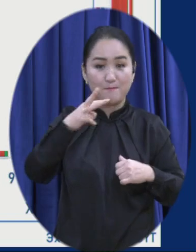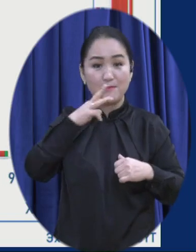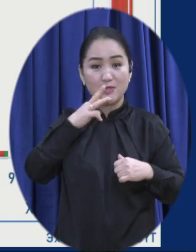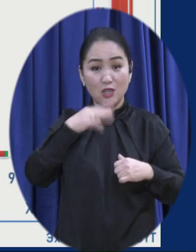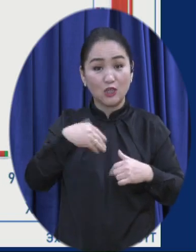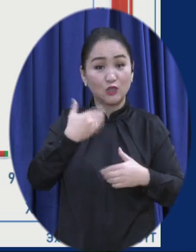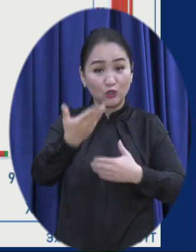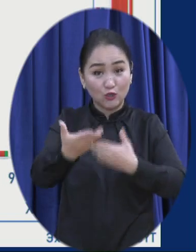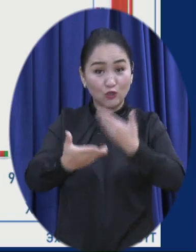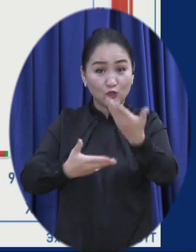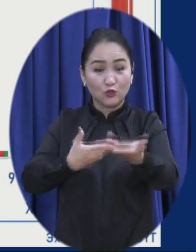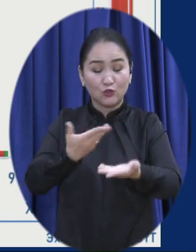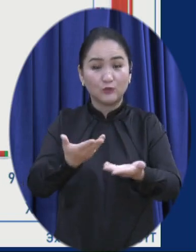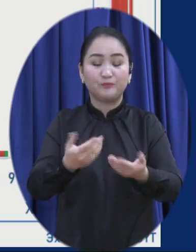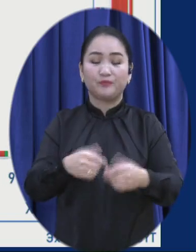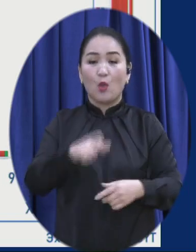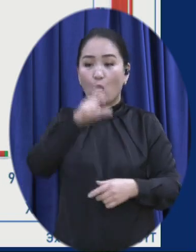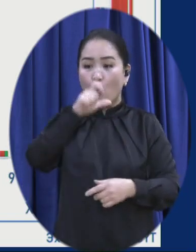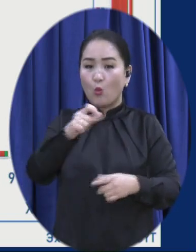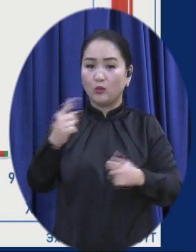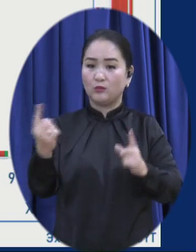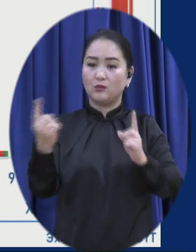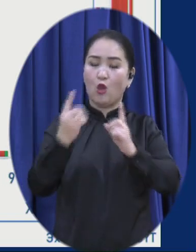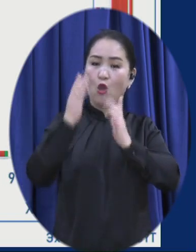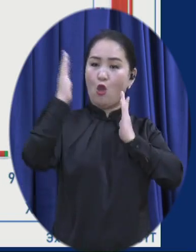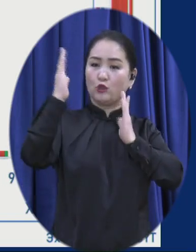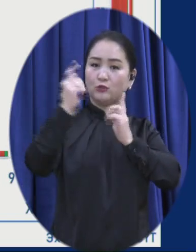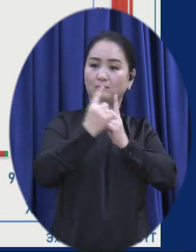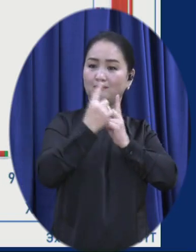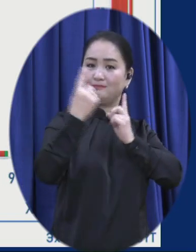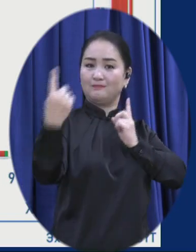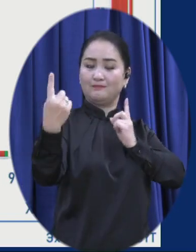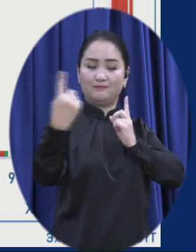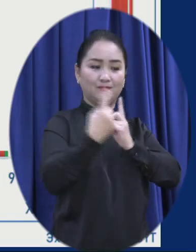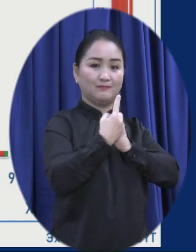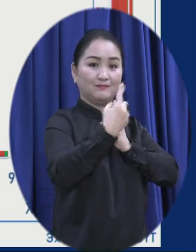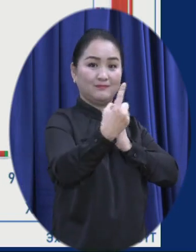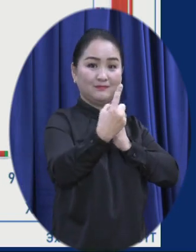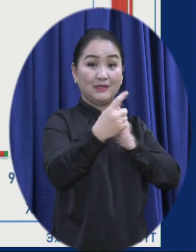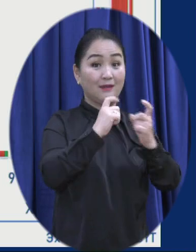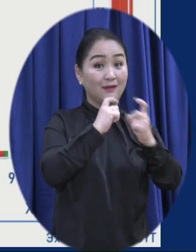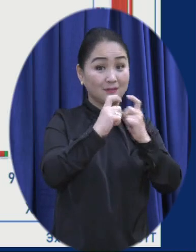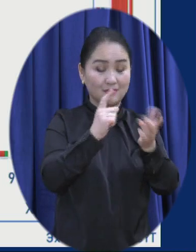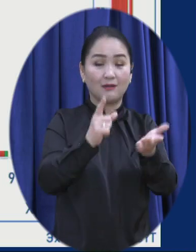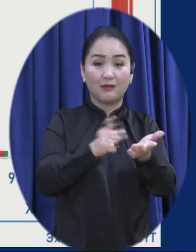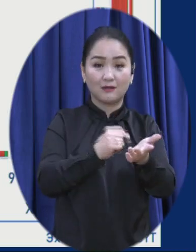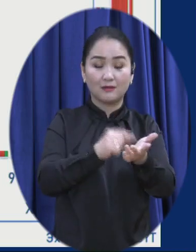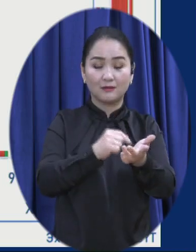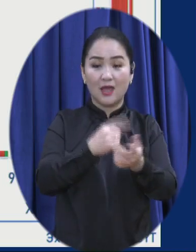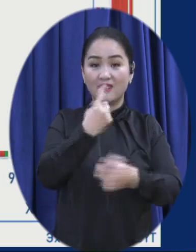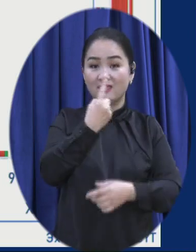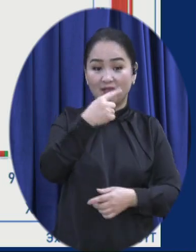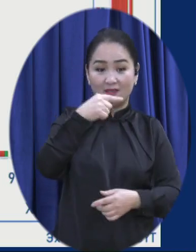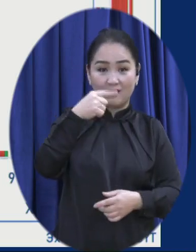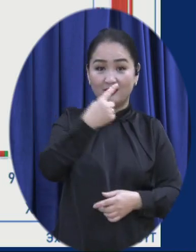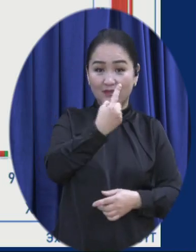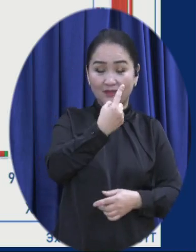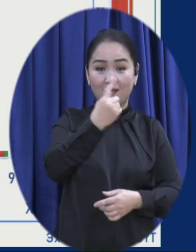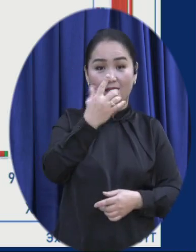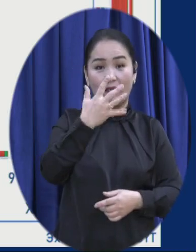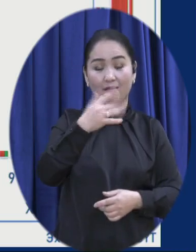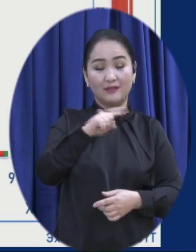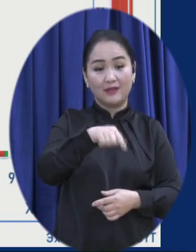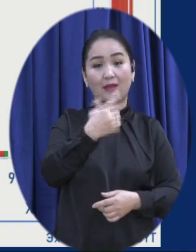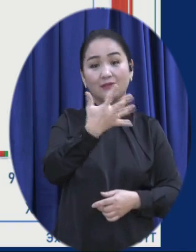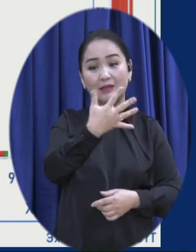болох хүнтэй холын одоо зайнаас харьцах, хүн хоорондын зайг 1.5-аас 2 метрт